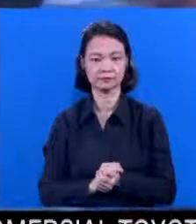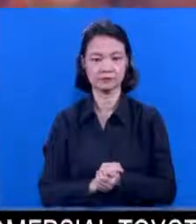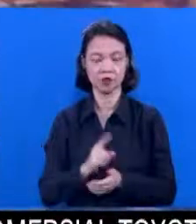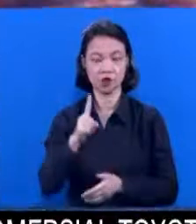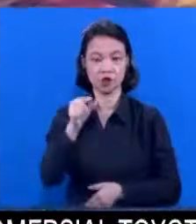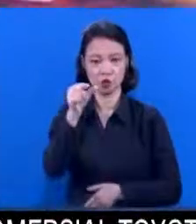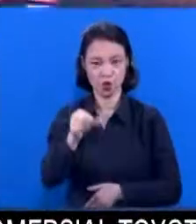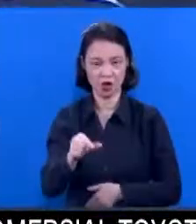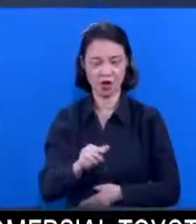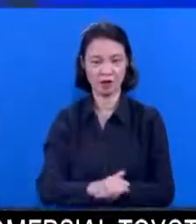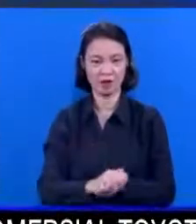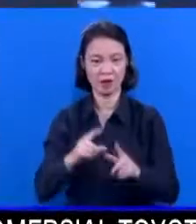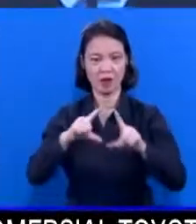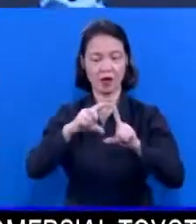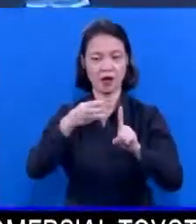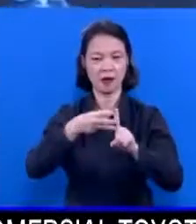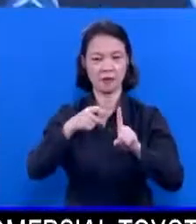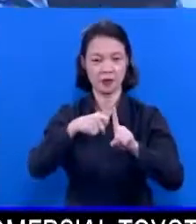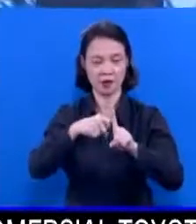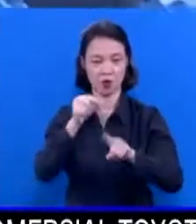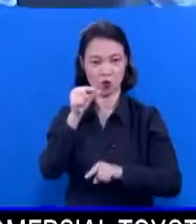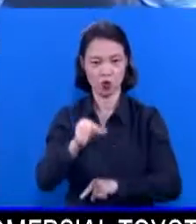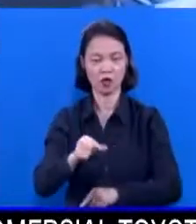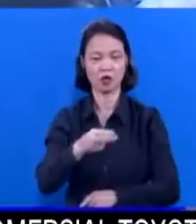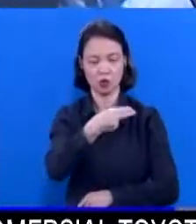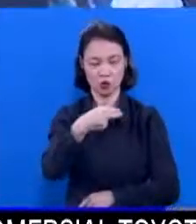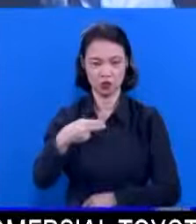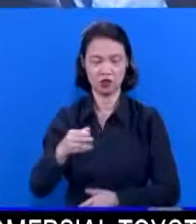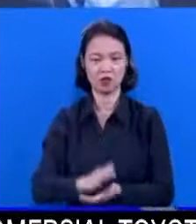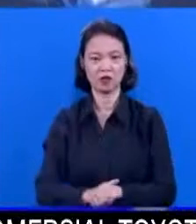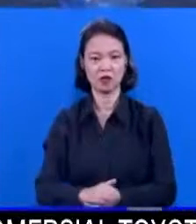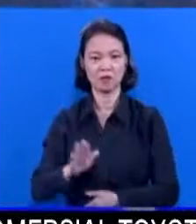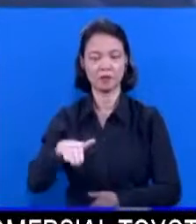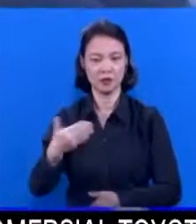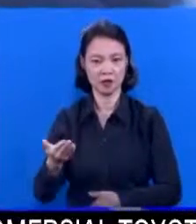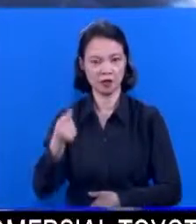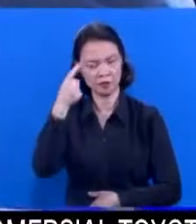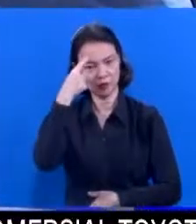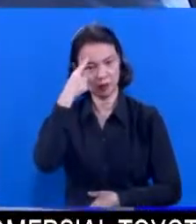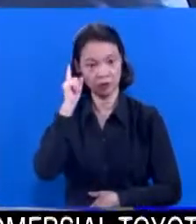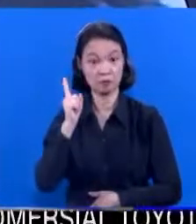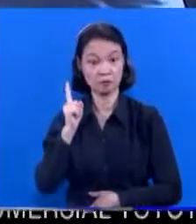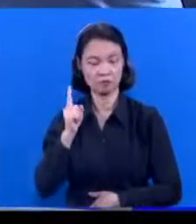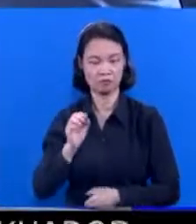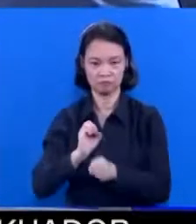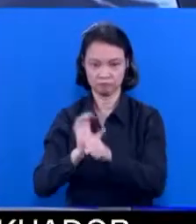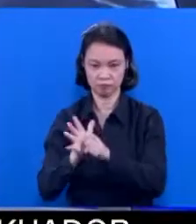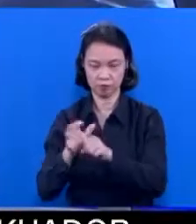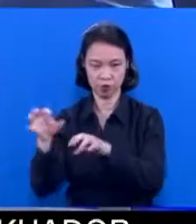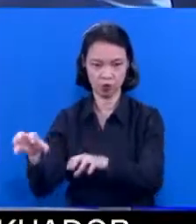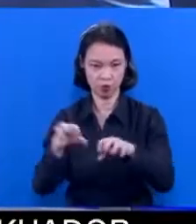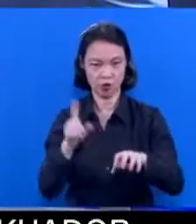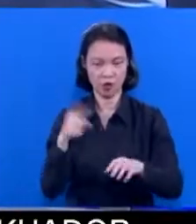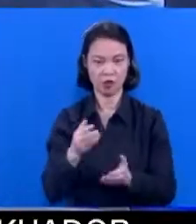Satu orang anak buah kapal warga negara Indonesia yang meninggal dunia diduga akibat COVID-19 dievakuasi dari kapal Tiongkok Kamis